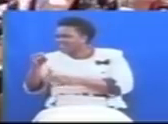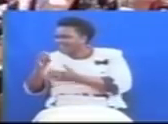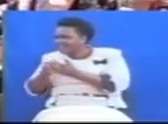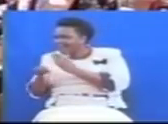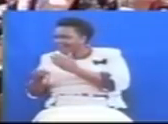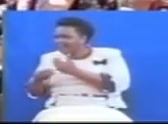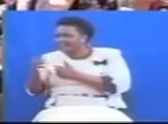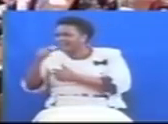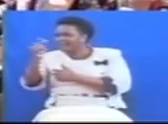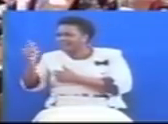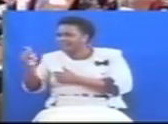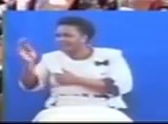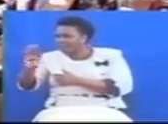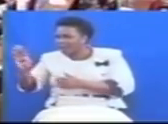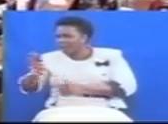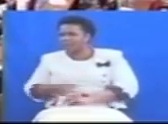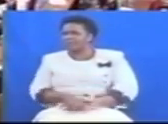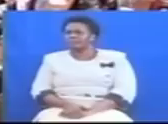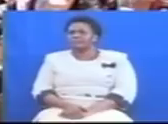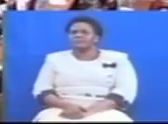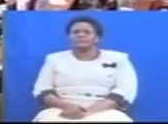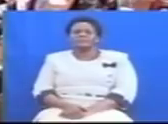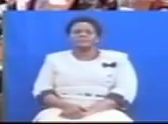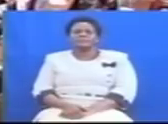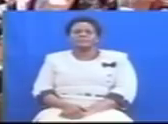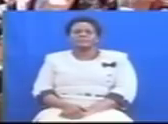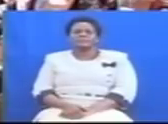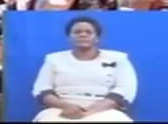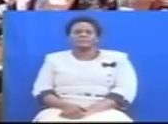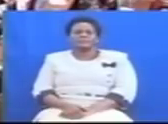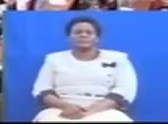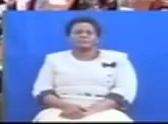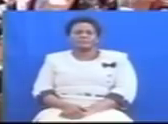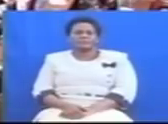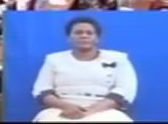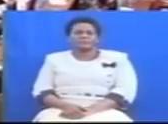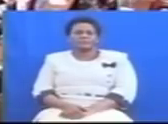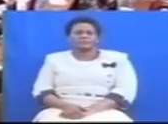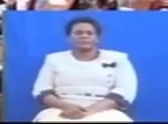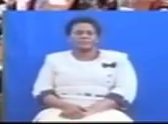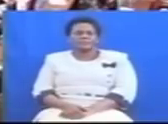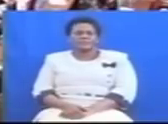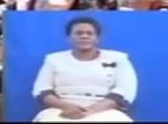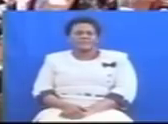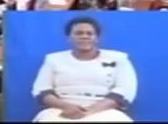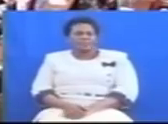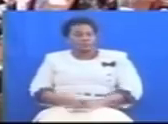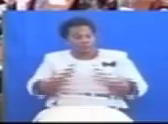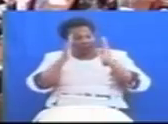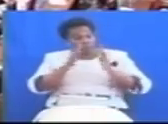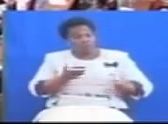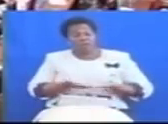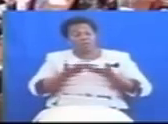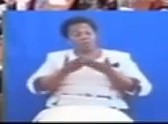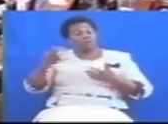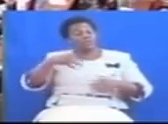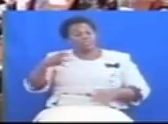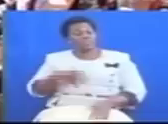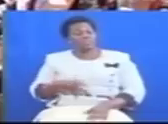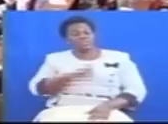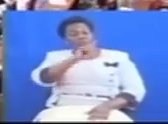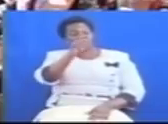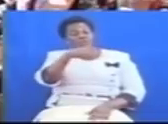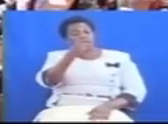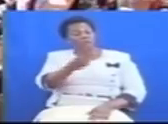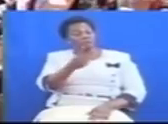Mheshimiwa Naibu Waziri, swali la pili nakupa uhuru wa kujibu kama unazo hapa, lakini kama hauna utayatafuta majibu